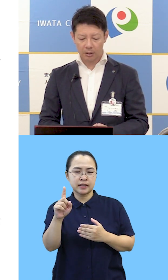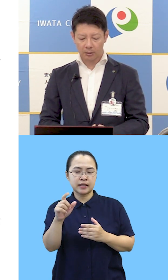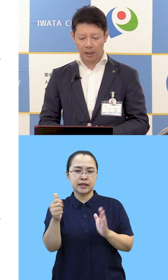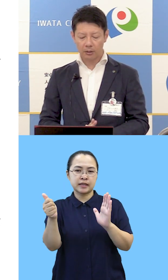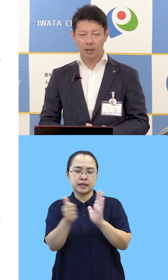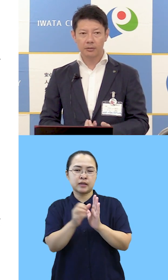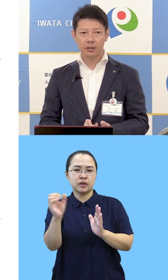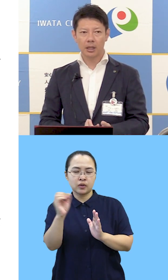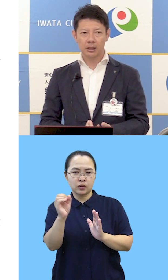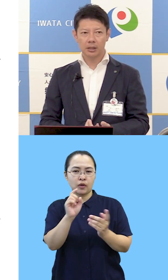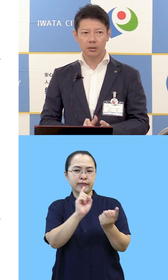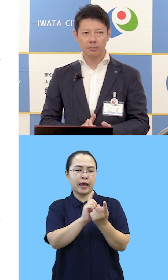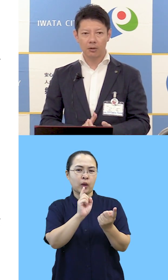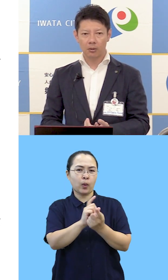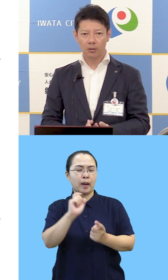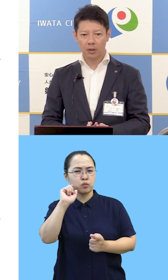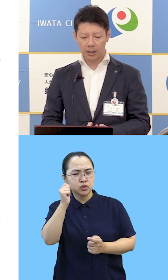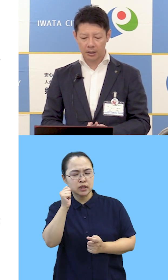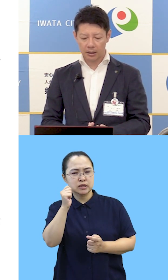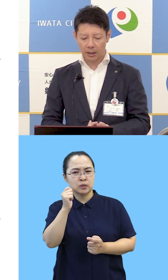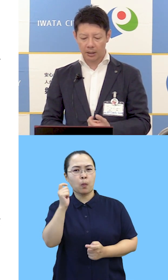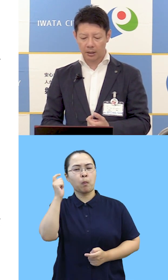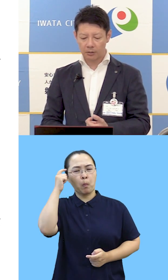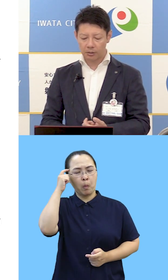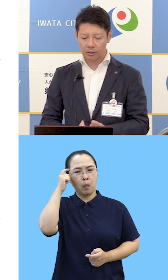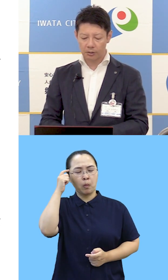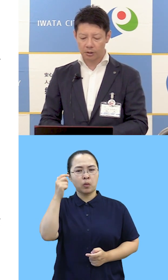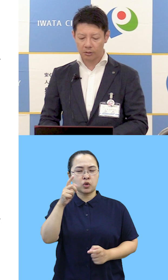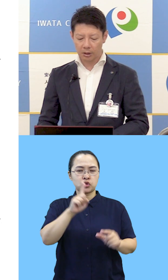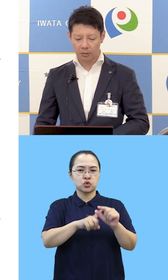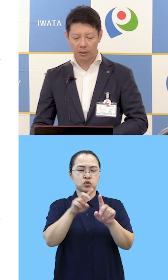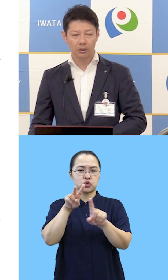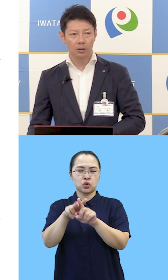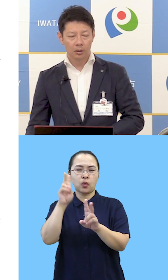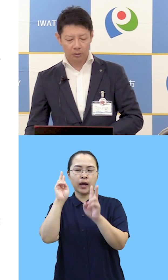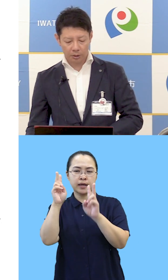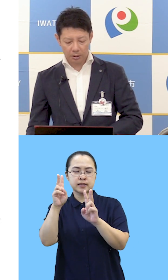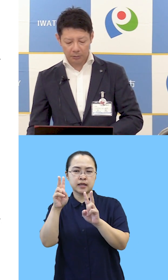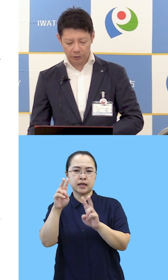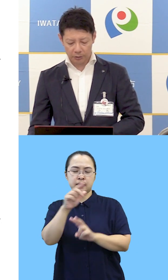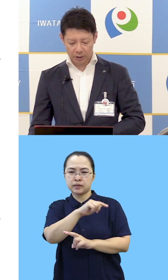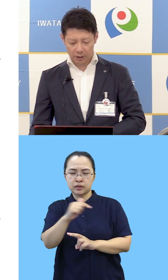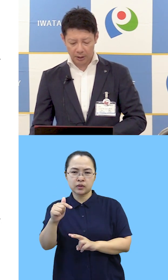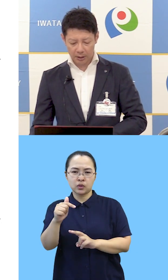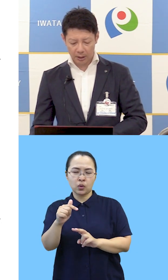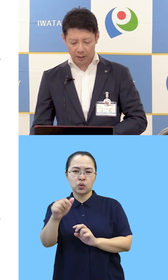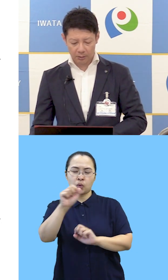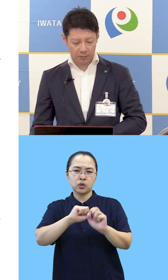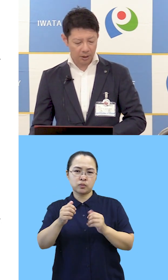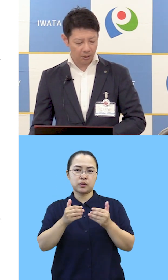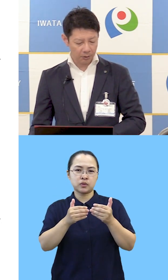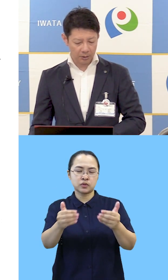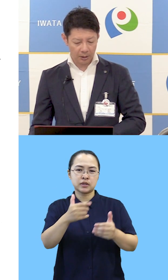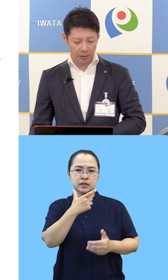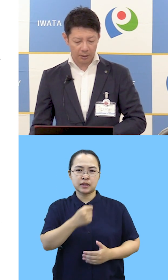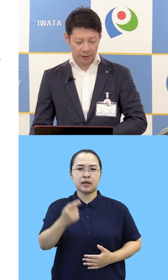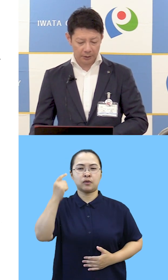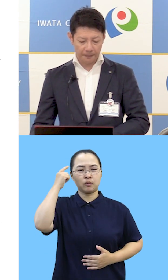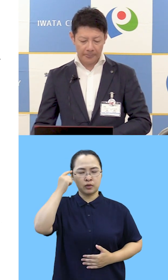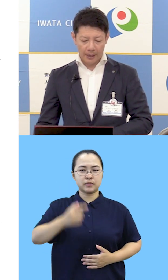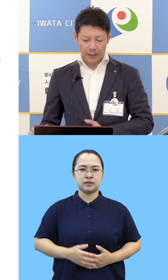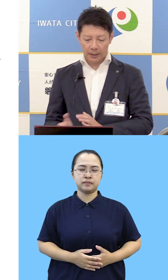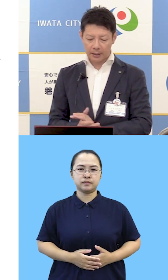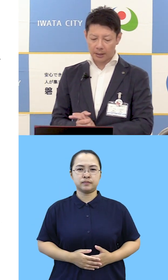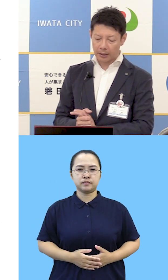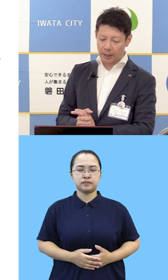ニュートラルへの対応が難しいと今お感じになられている中小事業者等への取り組みも促進していきたいなというふうに思っております